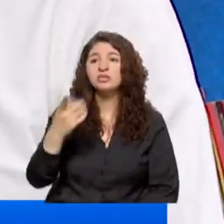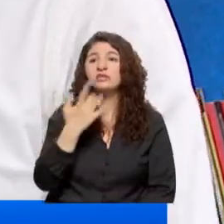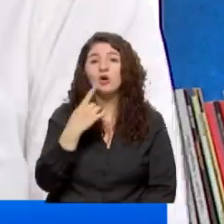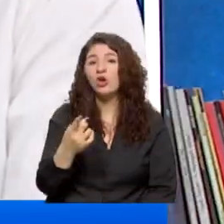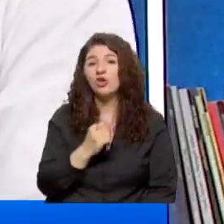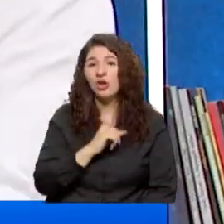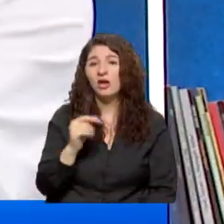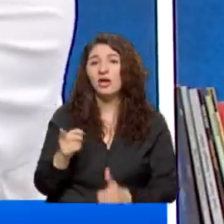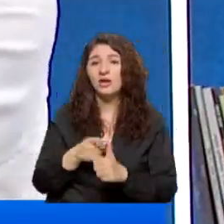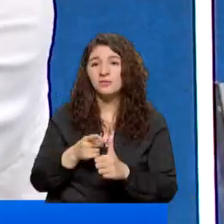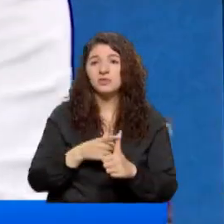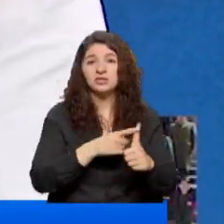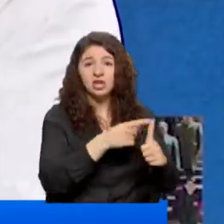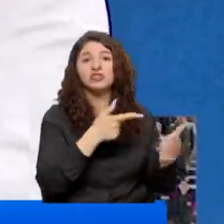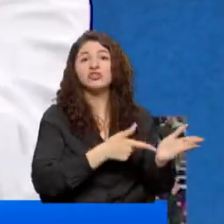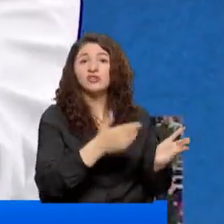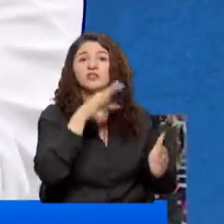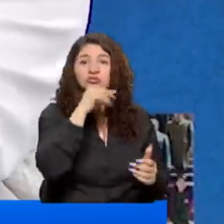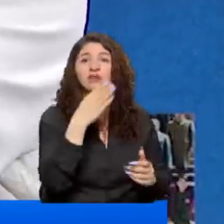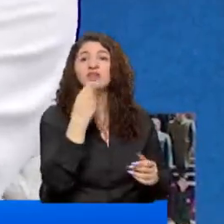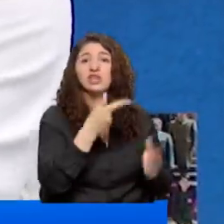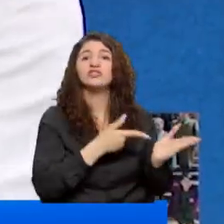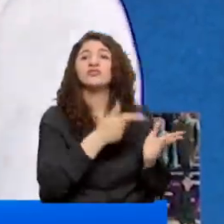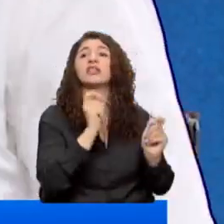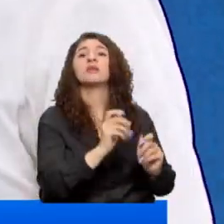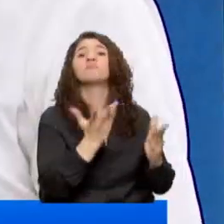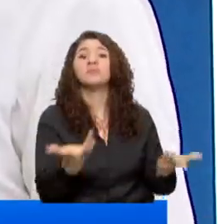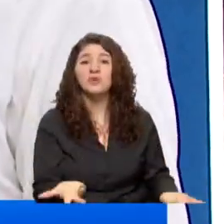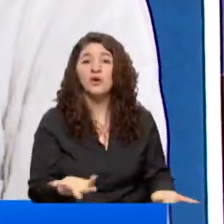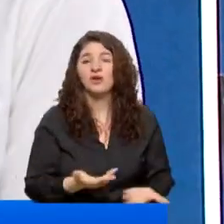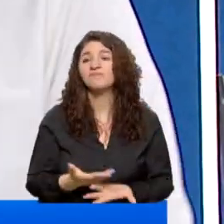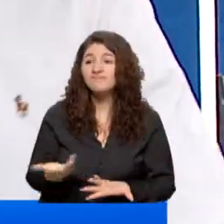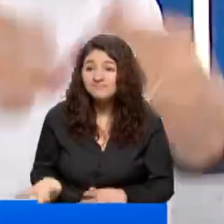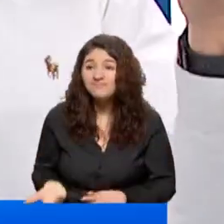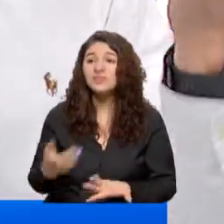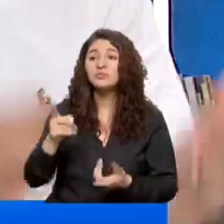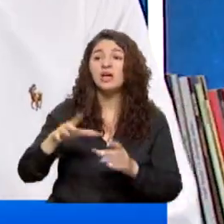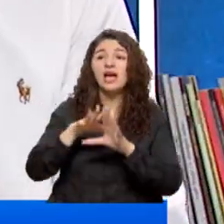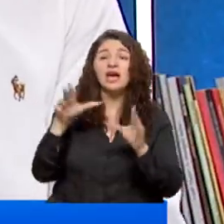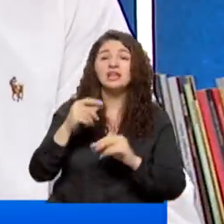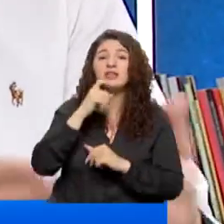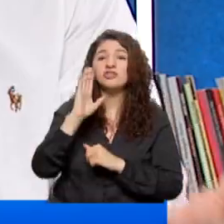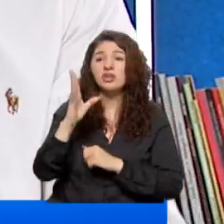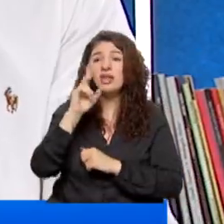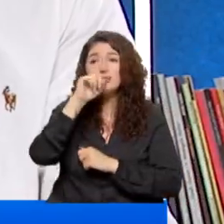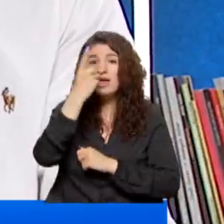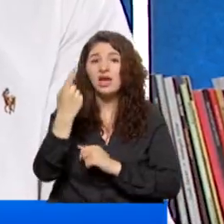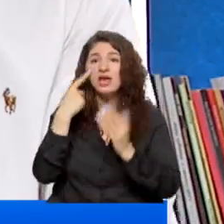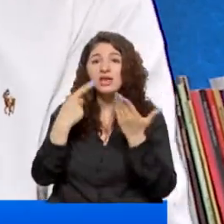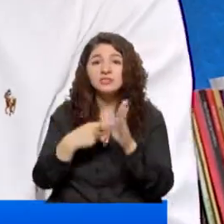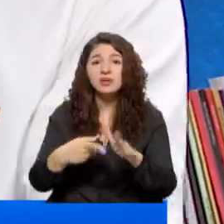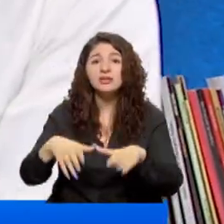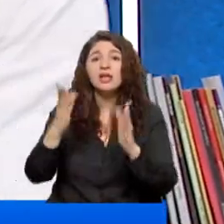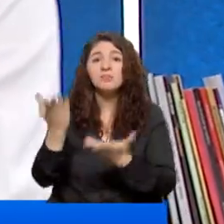size ne söylüyor cicimiz yaşlanıyor yaşlanıyor gençler çiftçilik yapmıyor yani Zaten bu her şeyi yanlış gittiğini tek başına